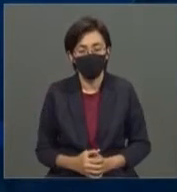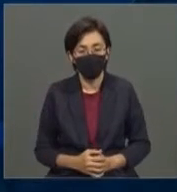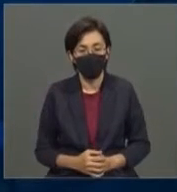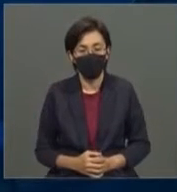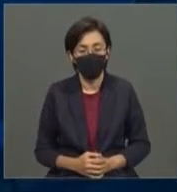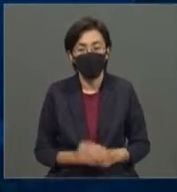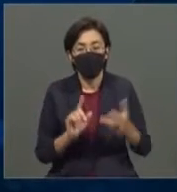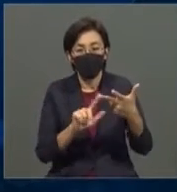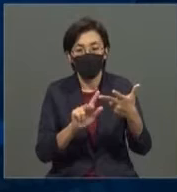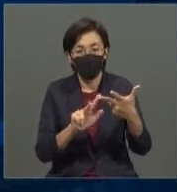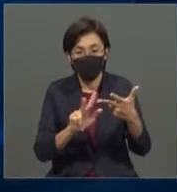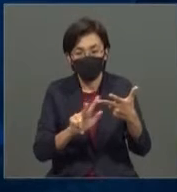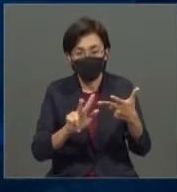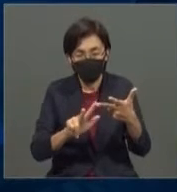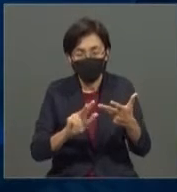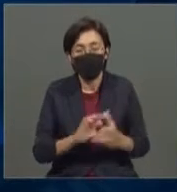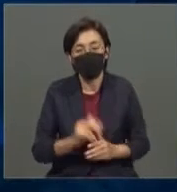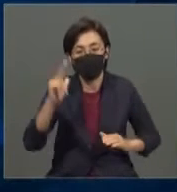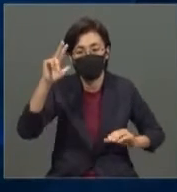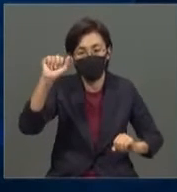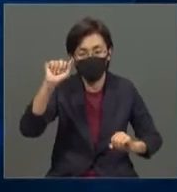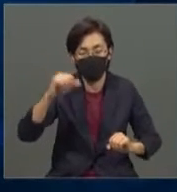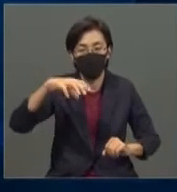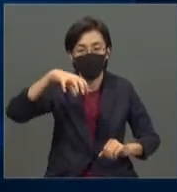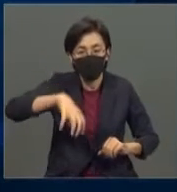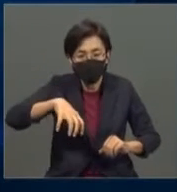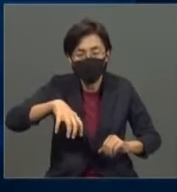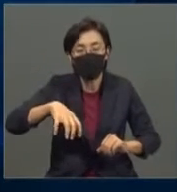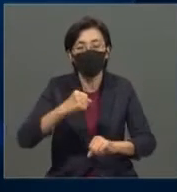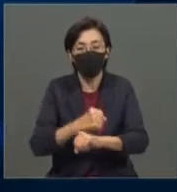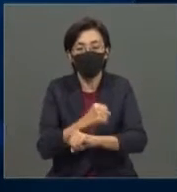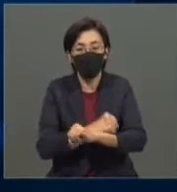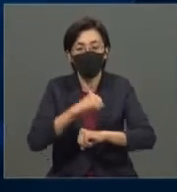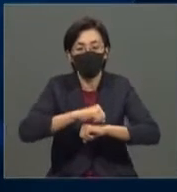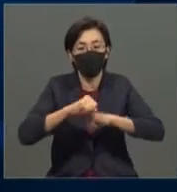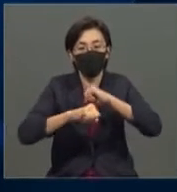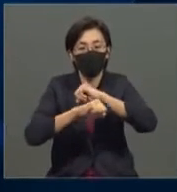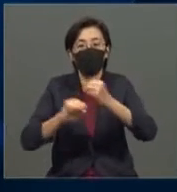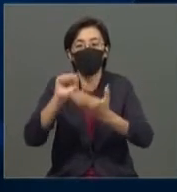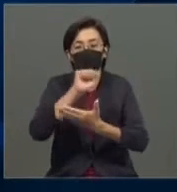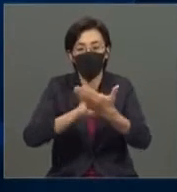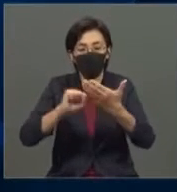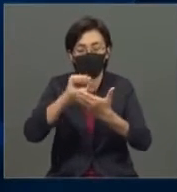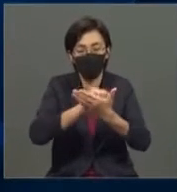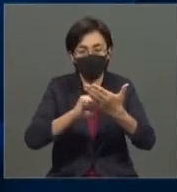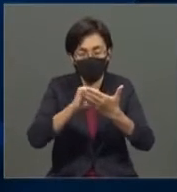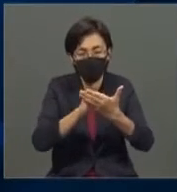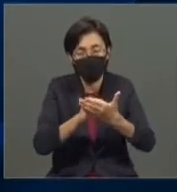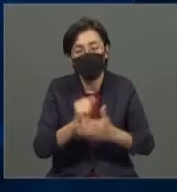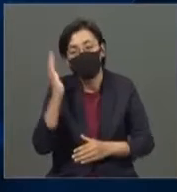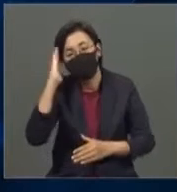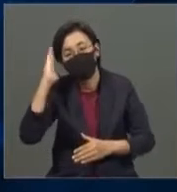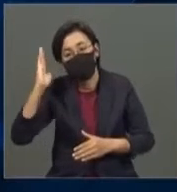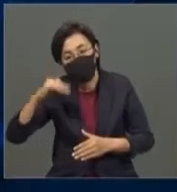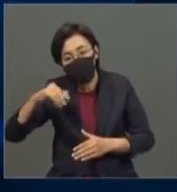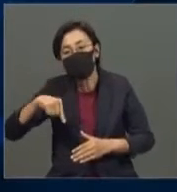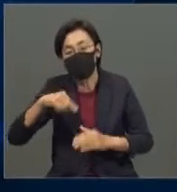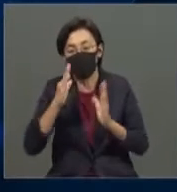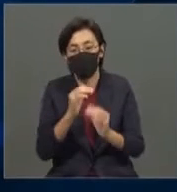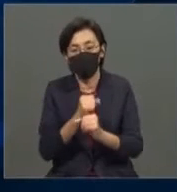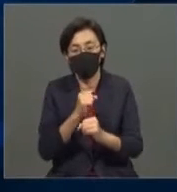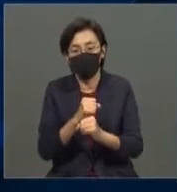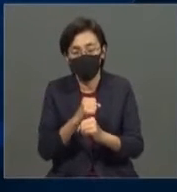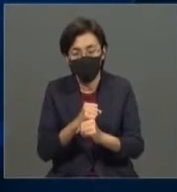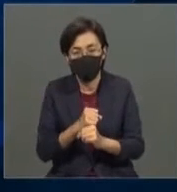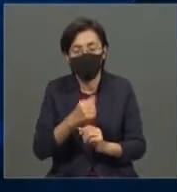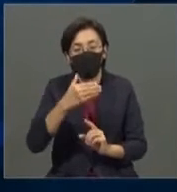27% อีกจุดหนึ่งคือบางกอกใหญ่ครับเป็นแคมป์คนงานก่อสร้างเป็นคนเป็นที่พักคนงานนะครับอยู่ถนนเพช